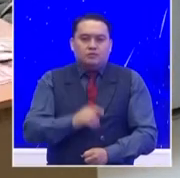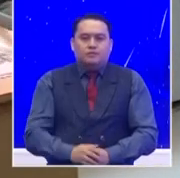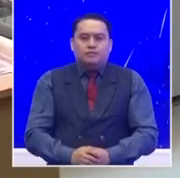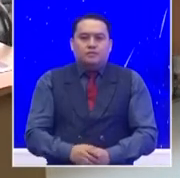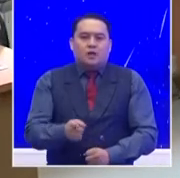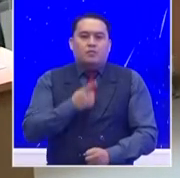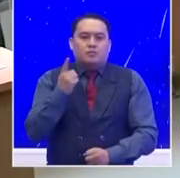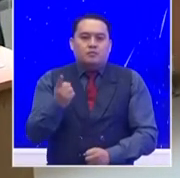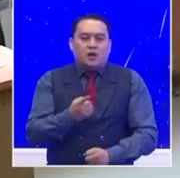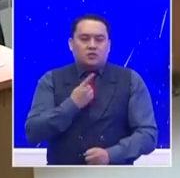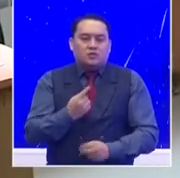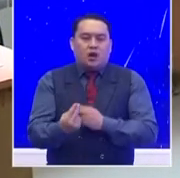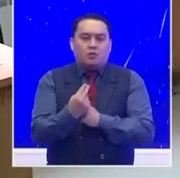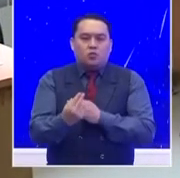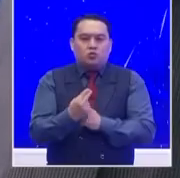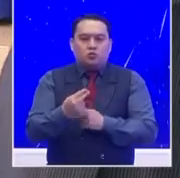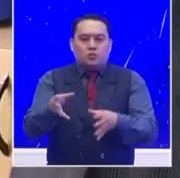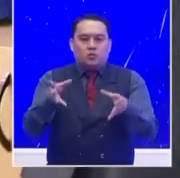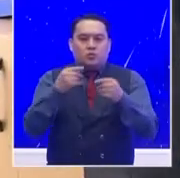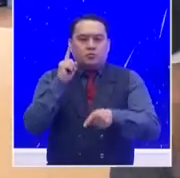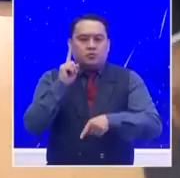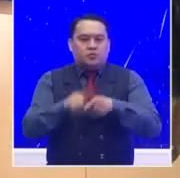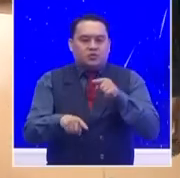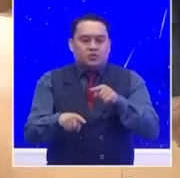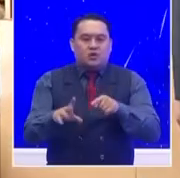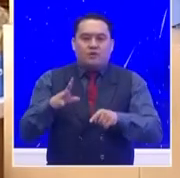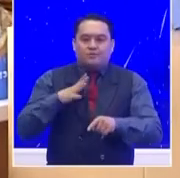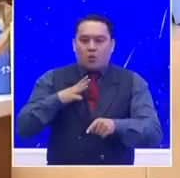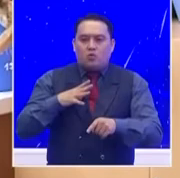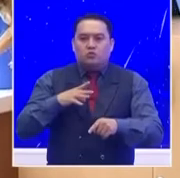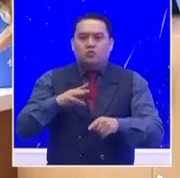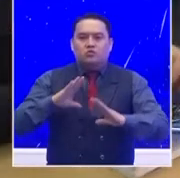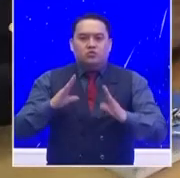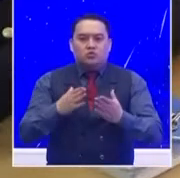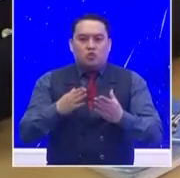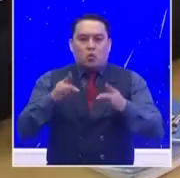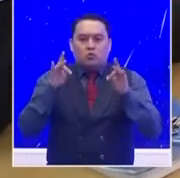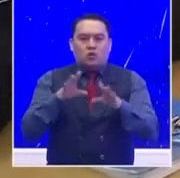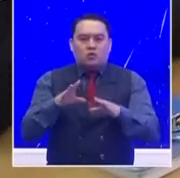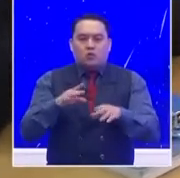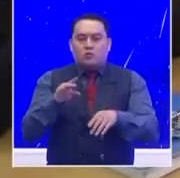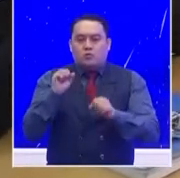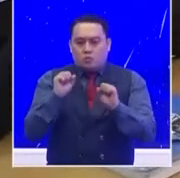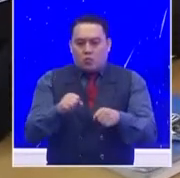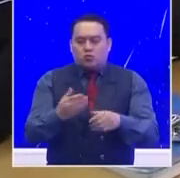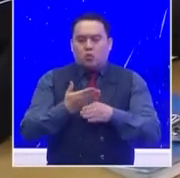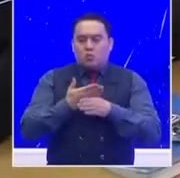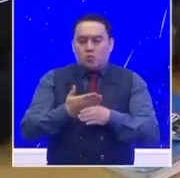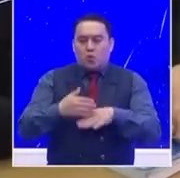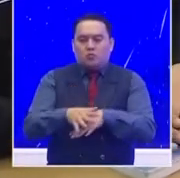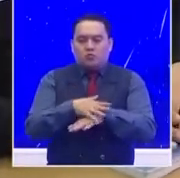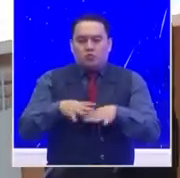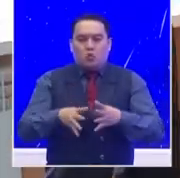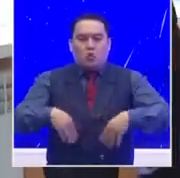класс поможет быстрее усвоить материал юные пожарные не растеряются в экстремальной ситуации и смогут оказать помощь окружающим и себе